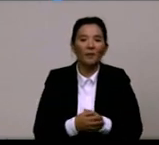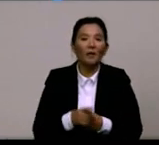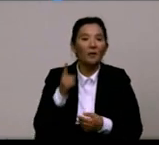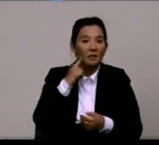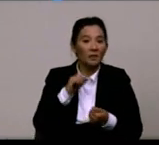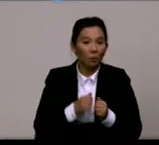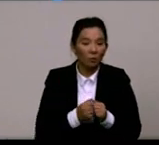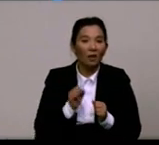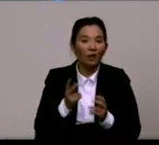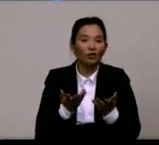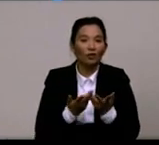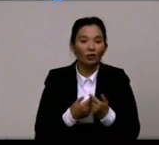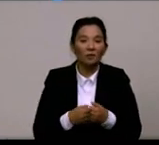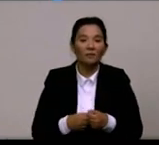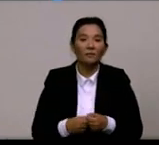Запомнили, как решать?